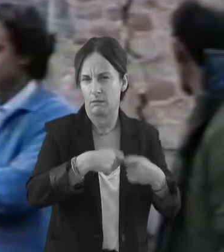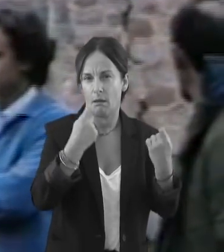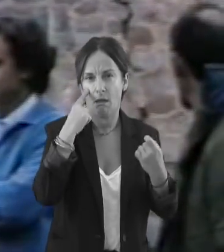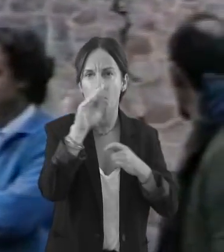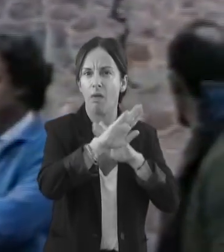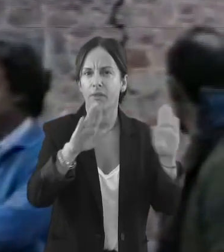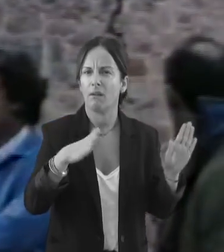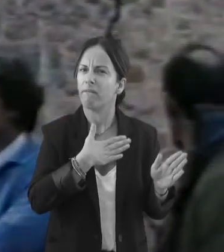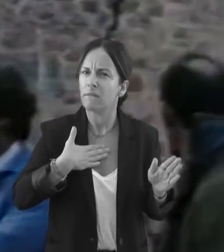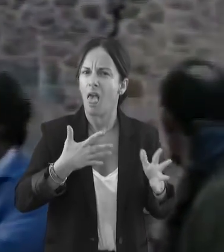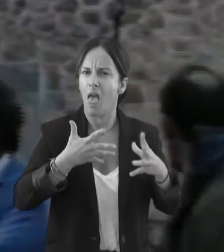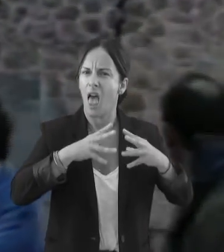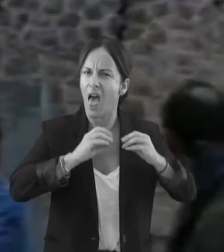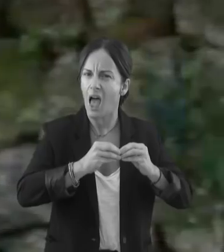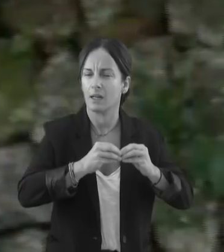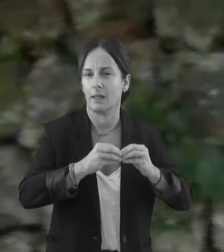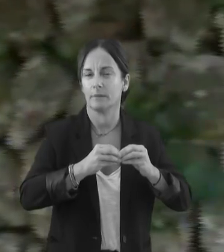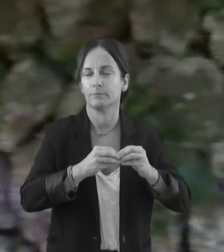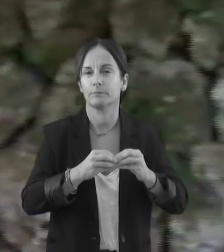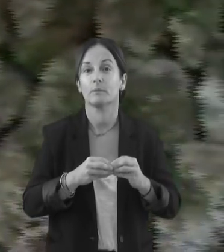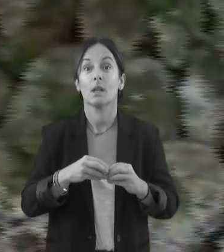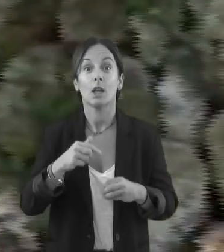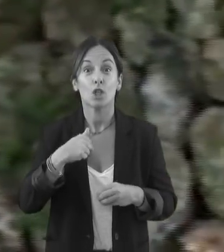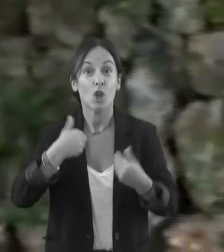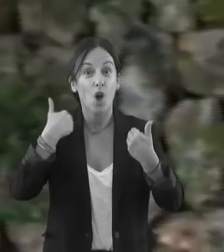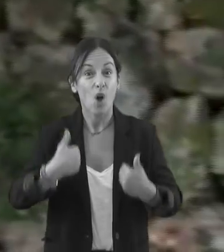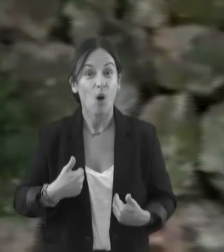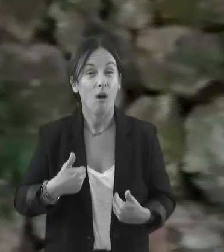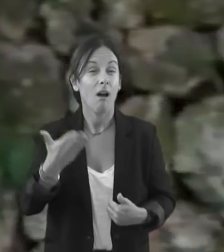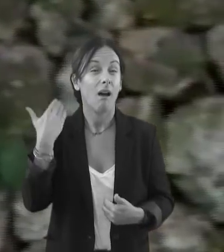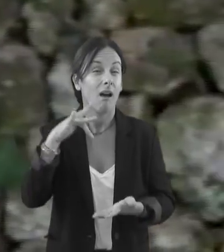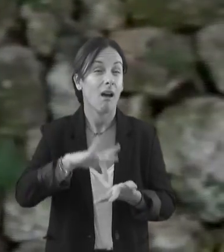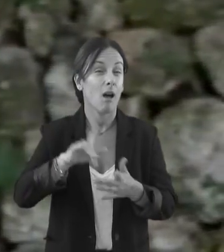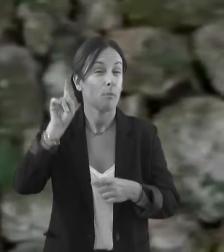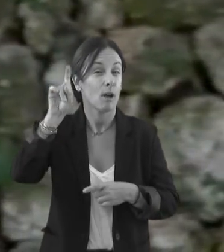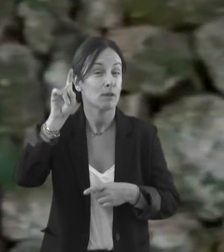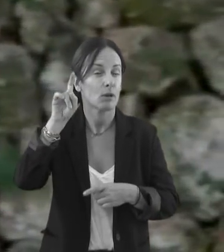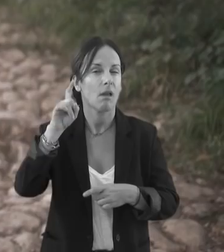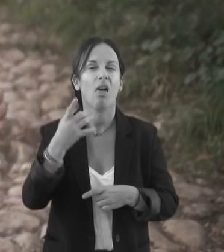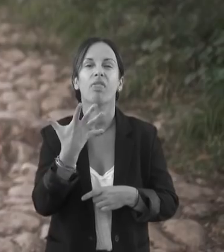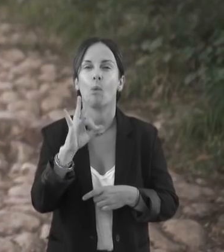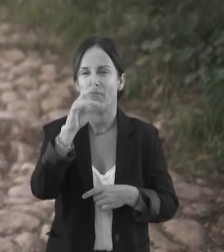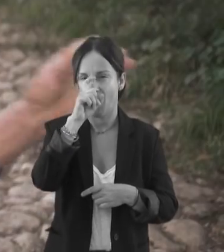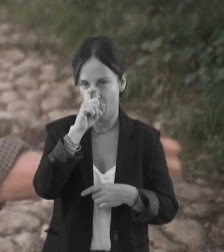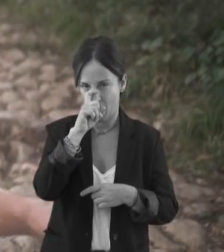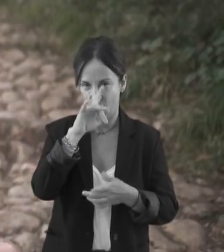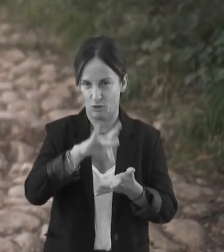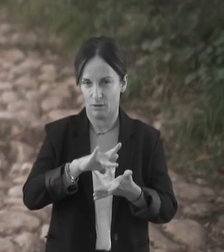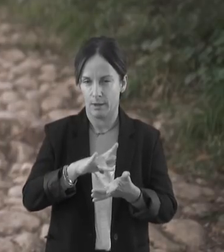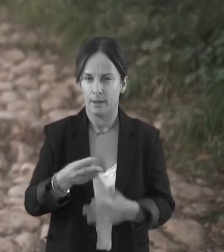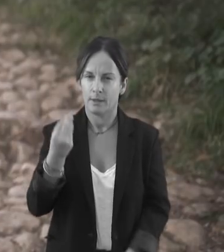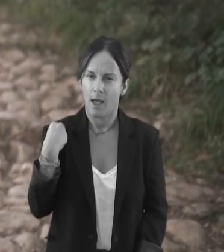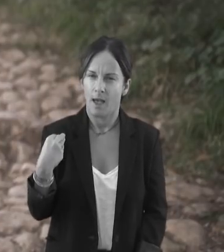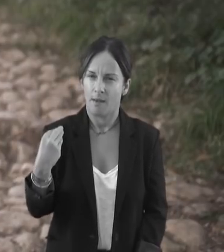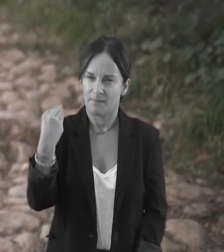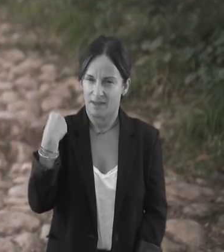taller. Tenia 50 anys quan jo hi vaig anar a l'escola. Tot això ho va remenar en Gori i va cedir el seu